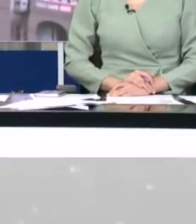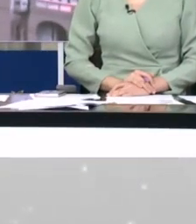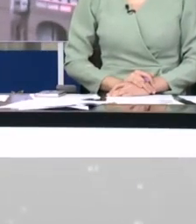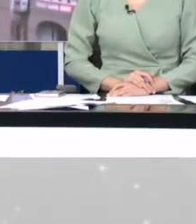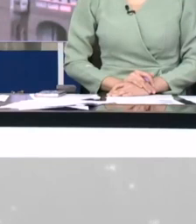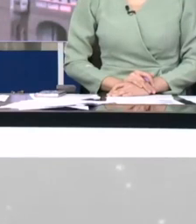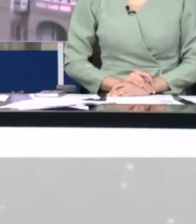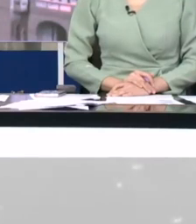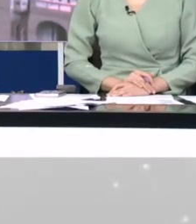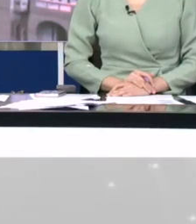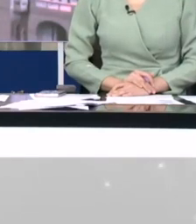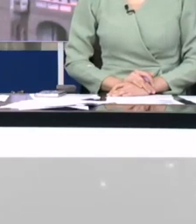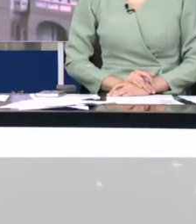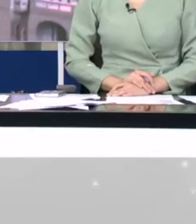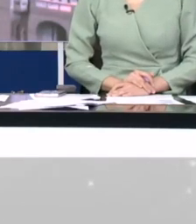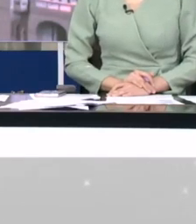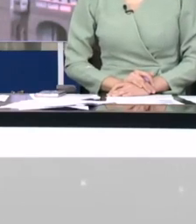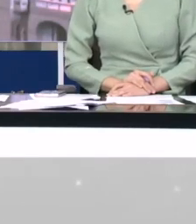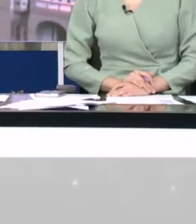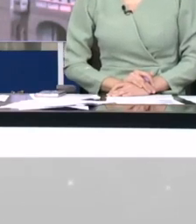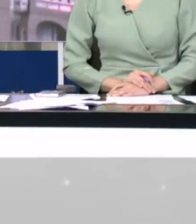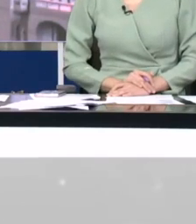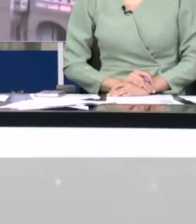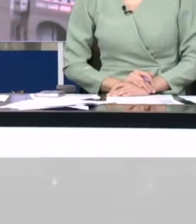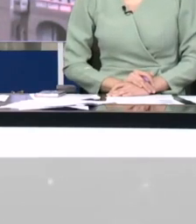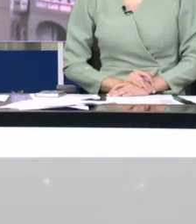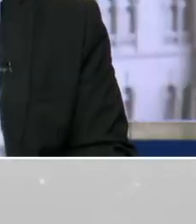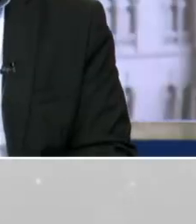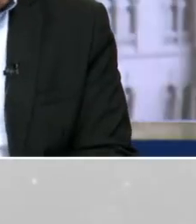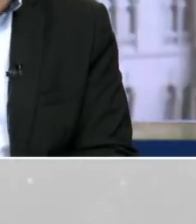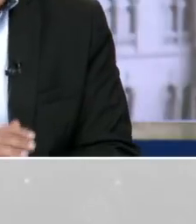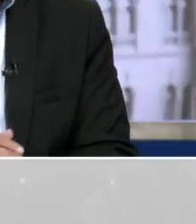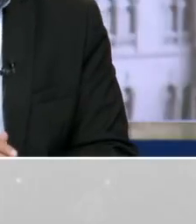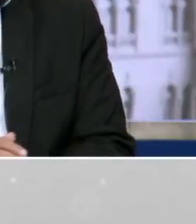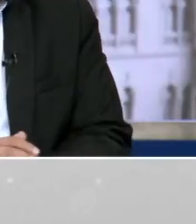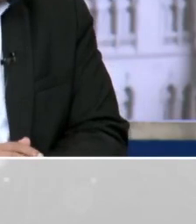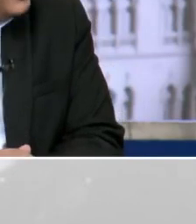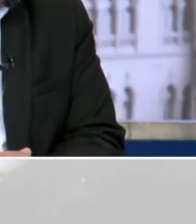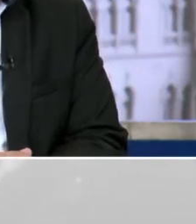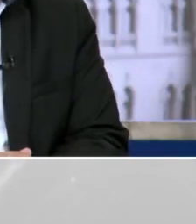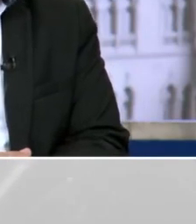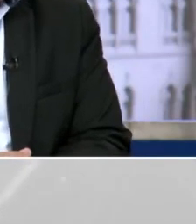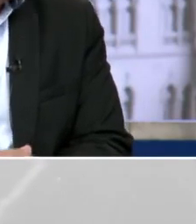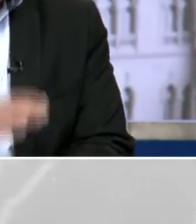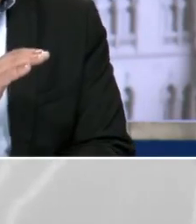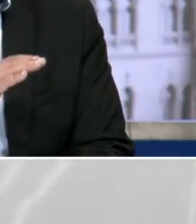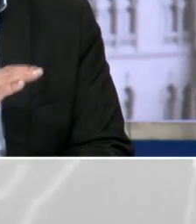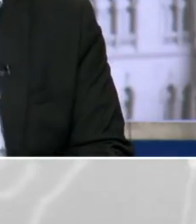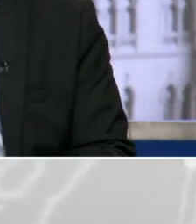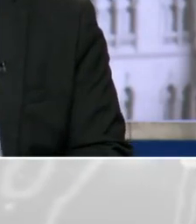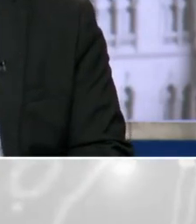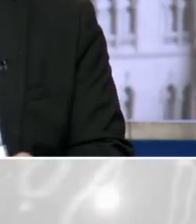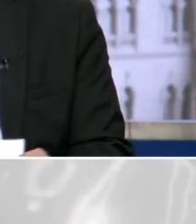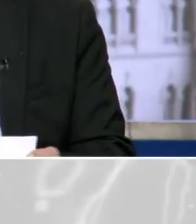ชุลมุนวุ่นวายอย่างถึงที่สุดนะครับถึงขนาดที่ประธานวันนอนเนี่ยสั่งปิดการประชุมก่อนเที่ยงเลยนะครับแล้วก็สั่ง